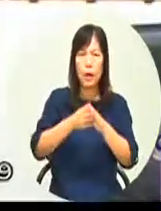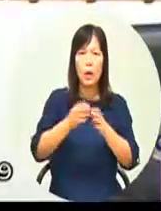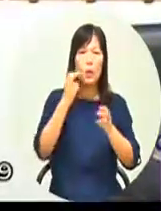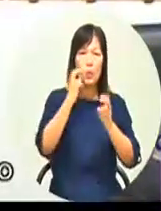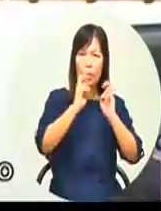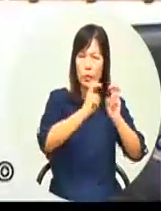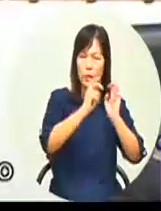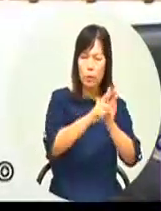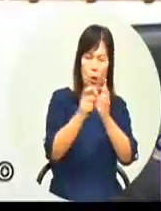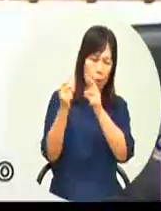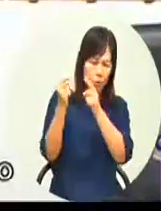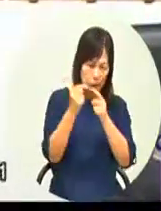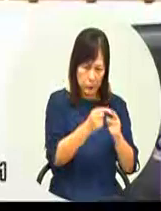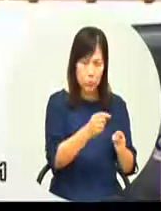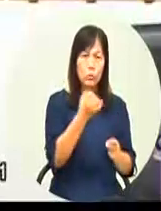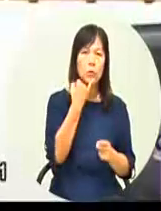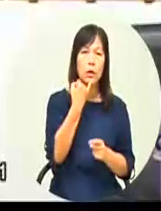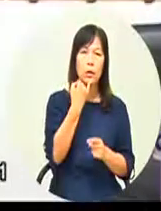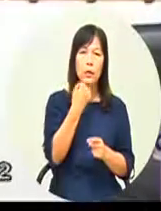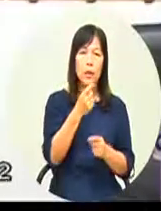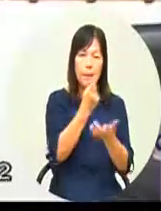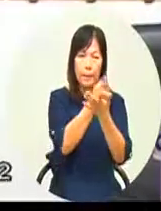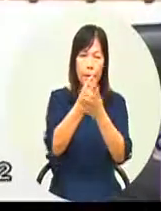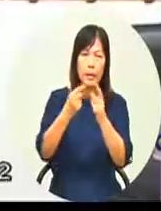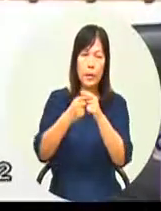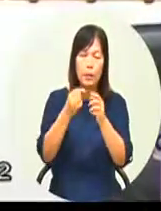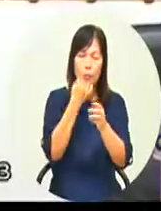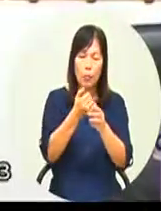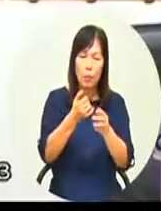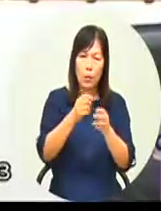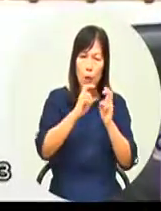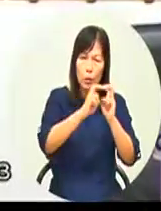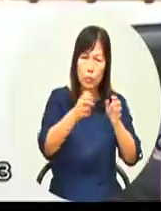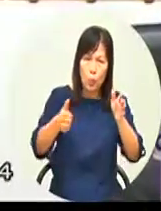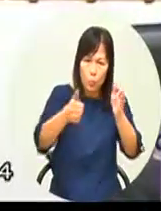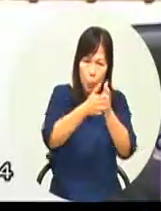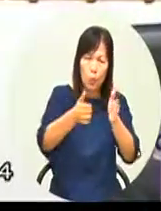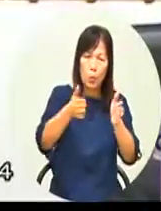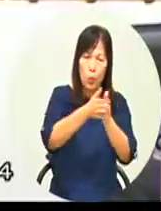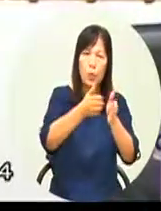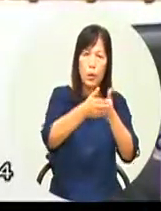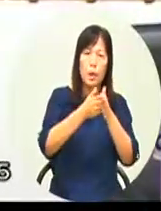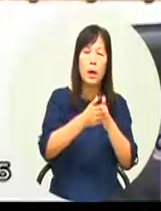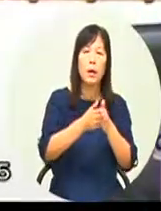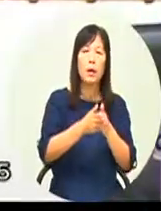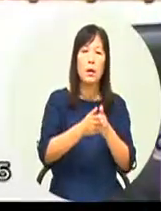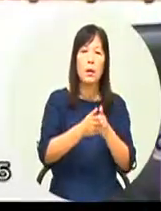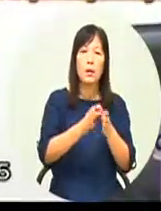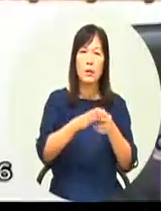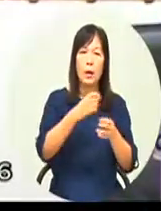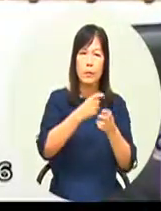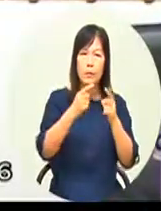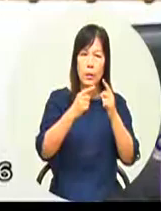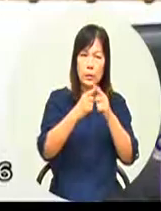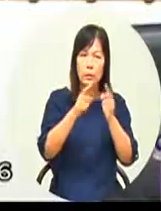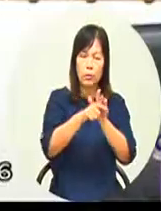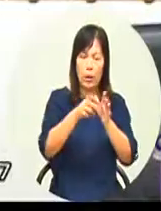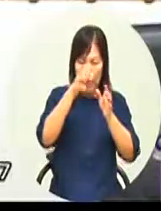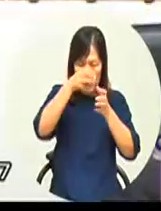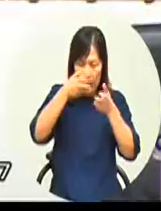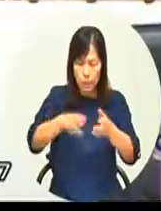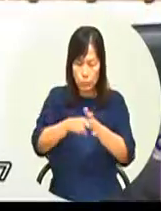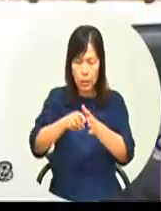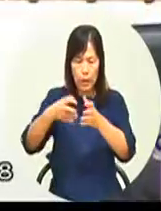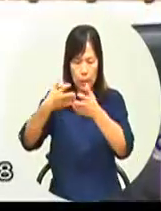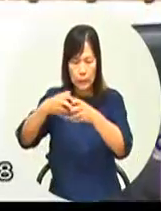想要永续经营，然后希望大家多做那个大众捷运哦，所以说能要重视这些基地的开